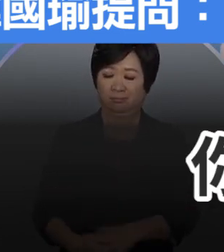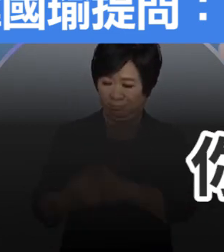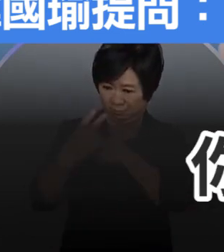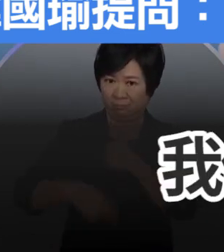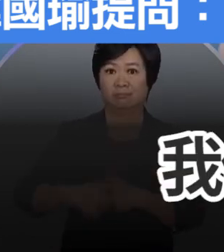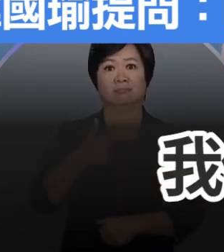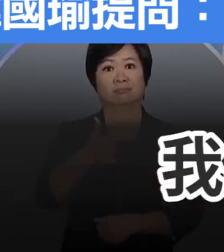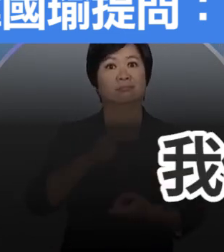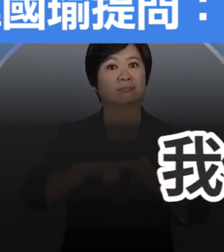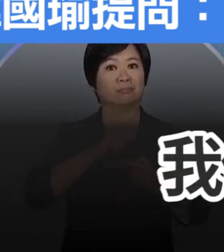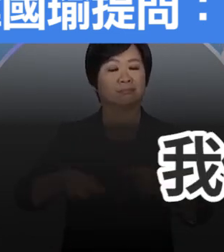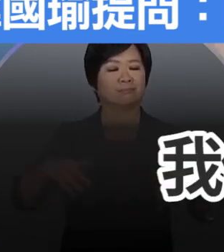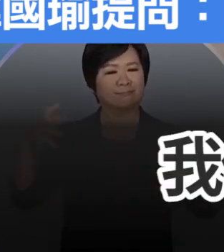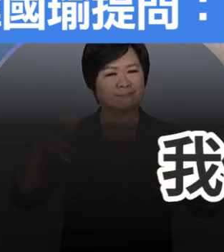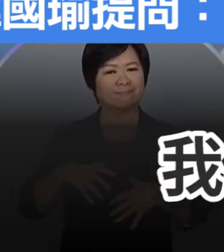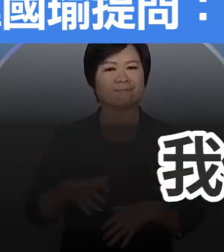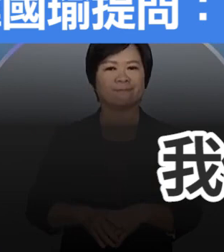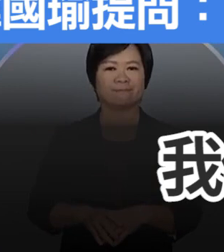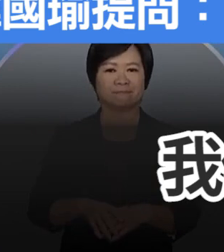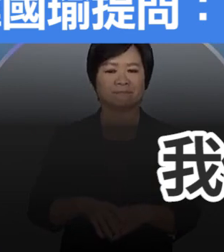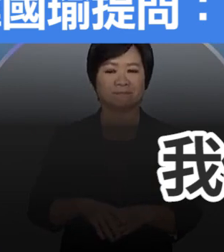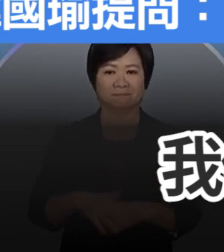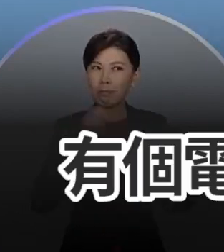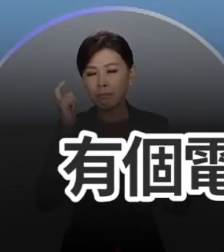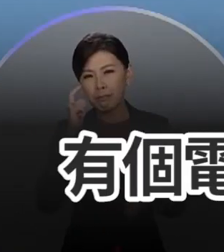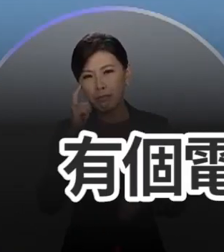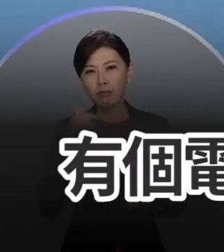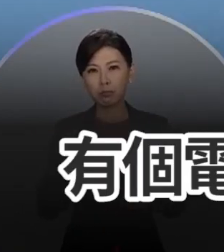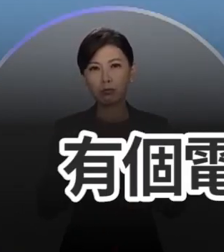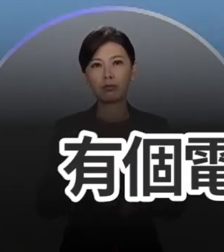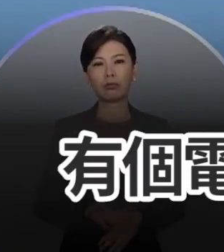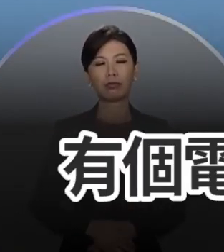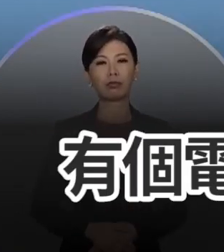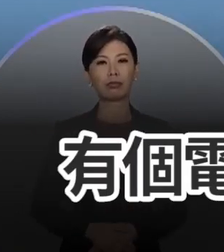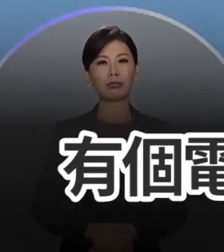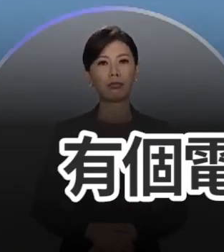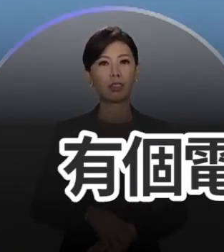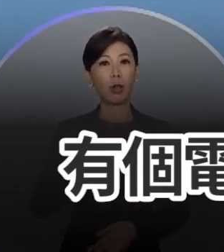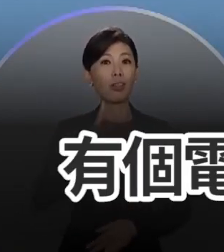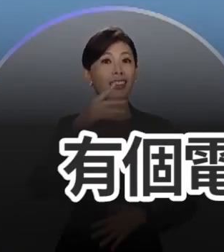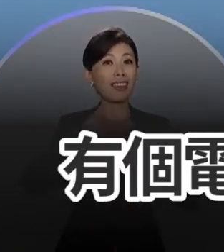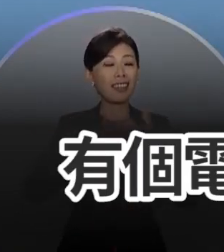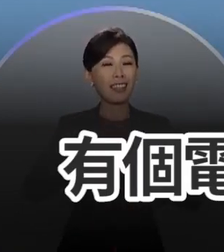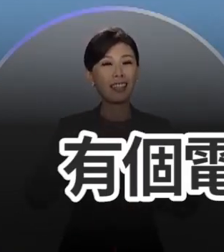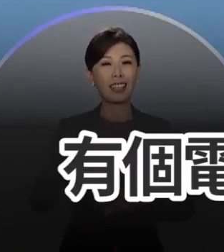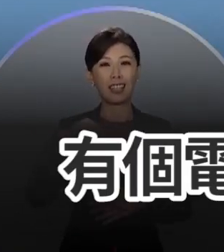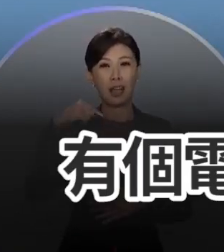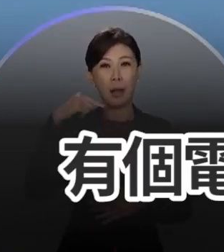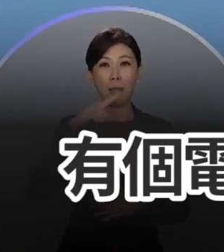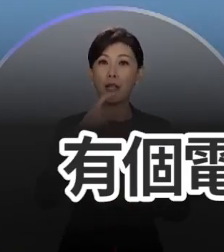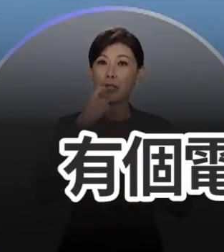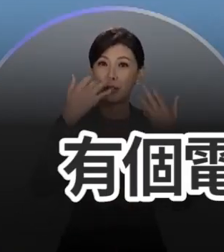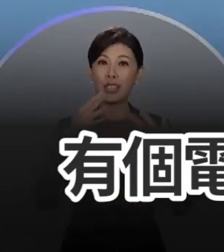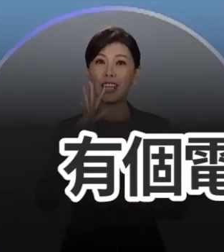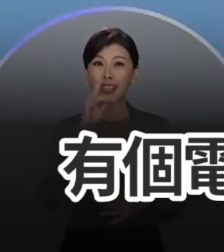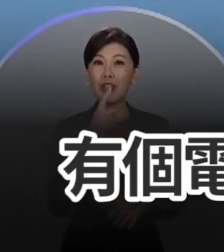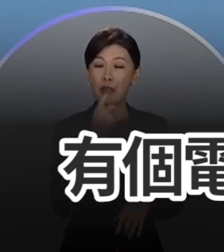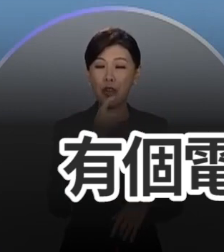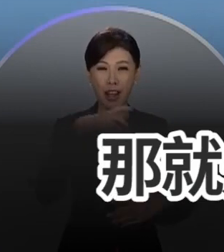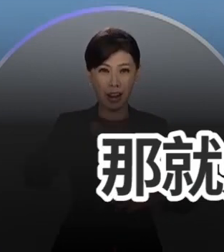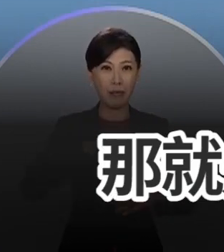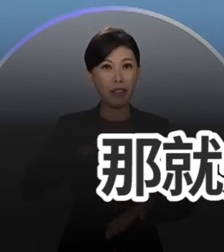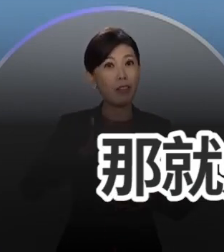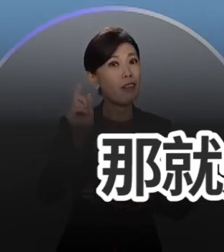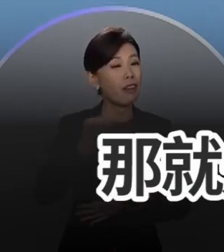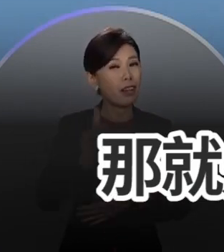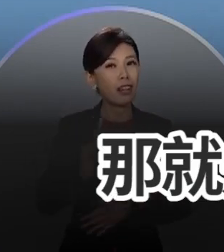好吗？我们一起共同选这样一个团队。有个电影啊，《冰雪奇缘》有一句经典的话，